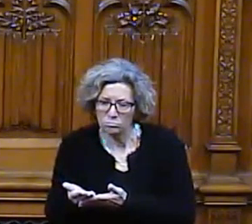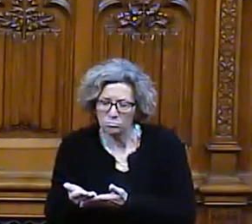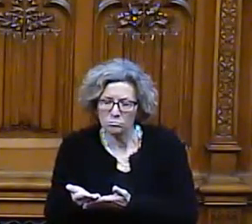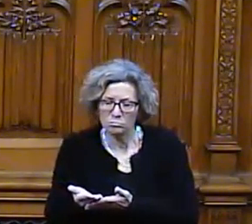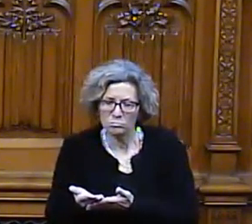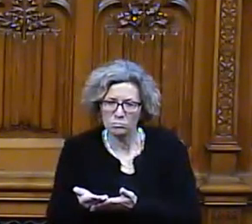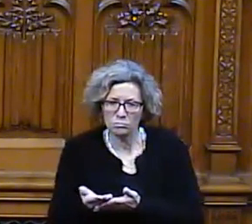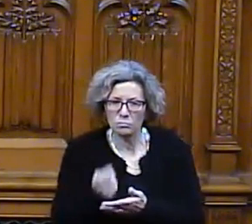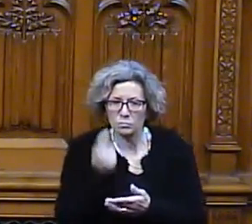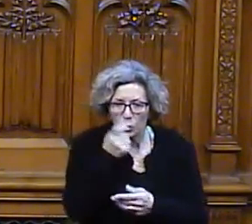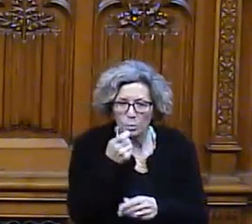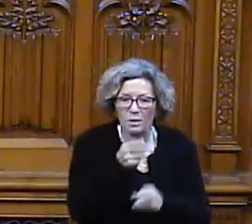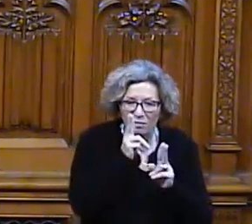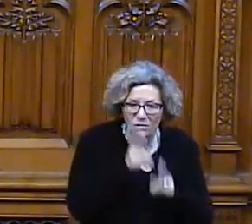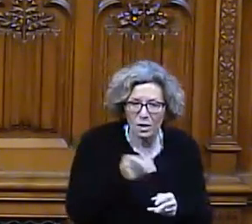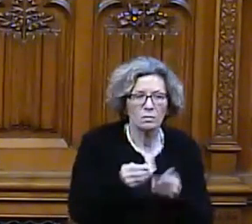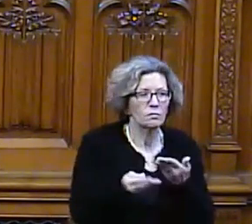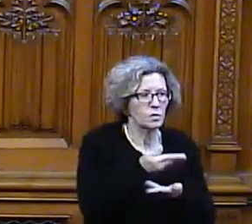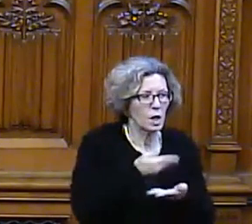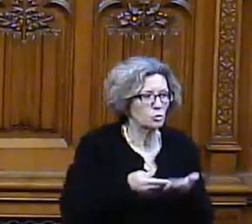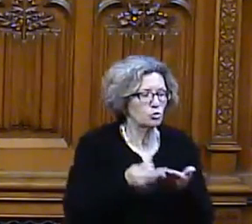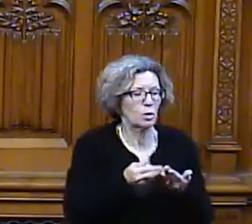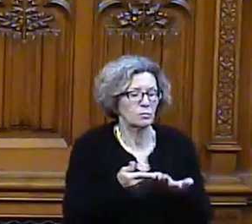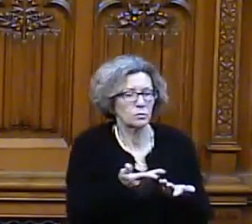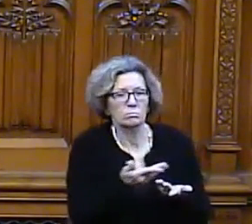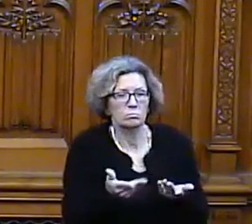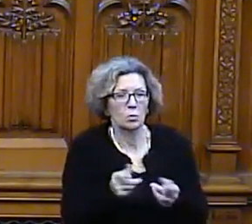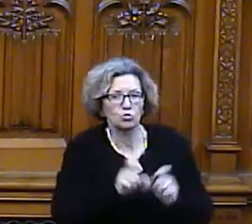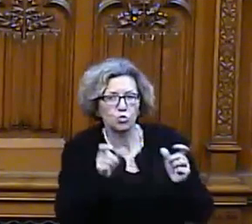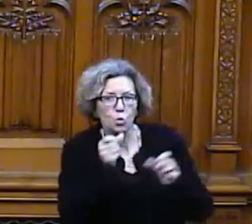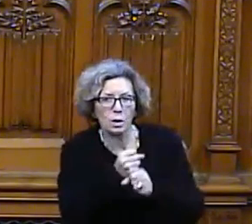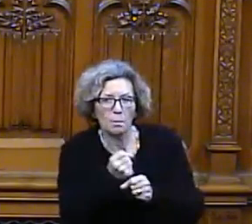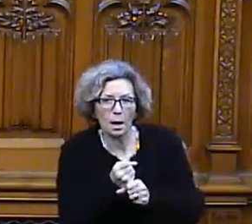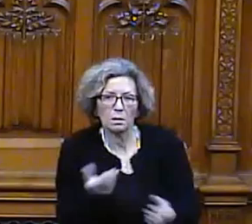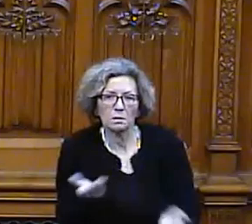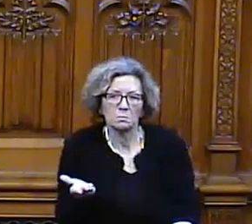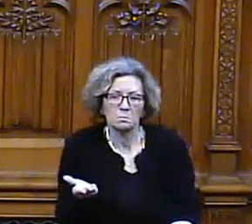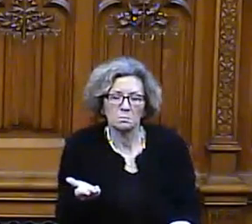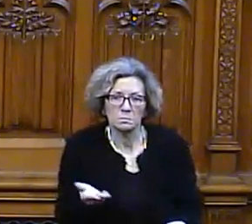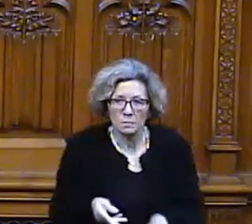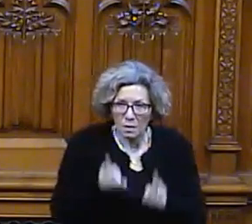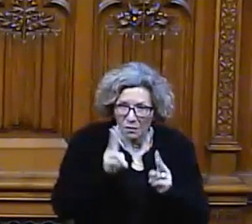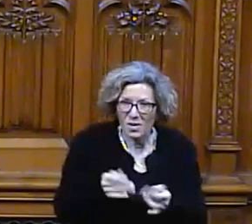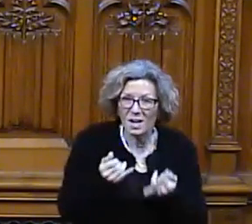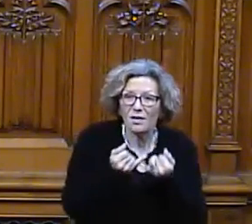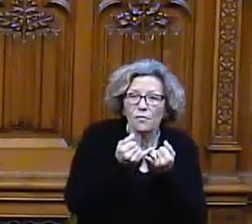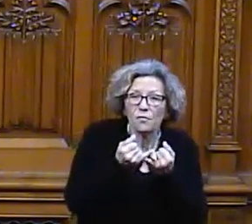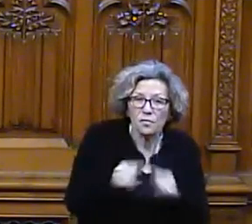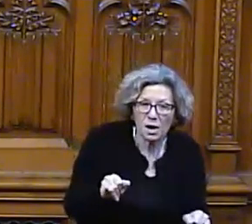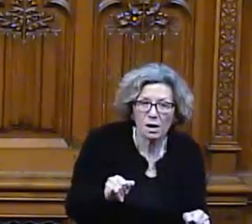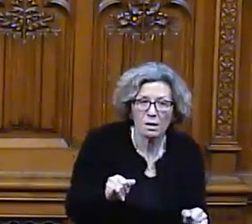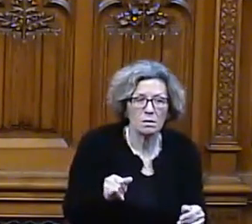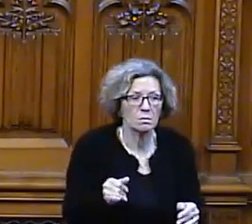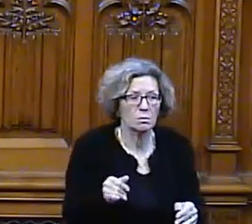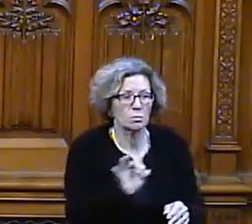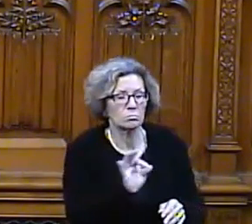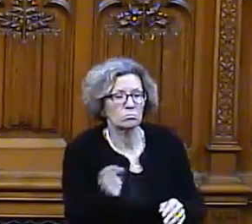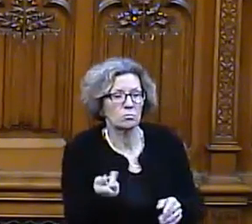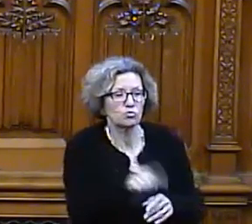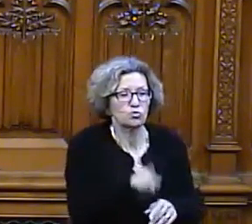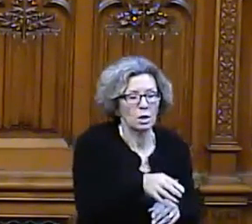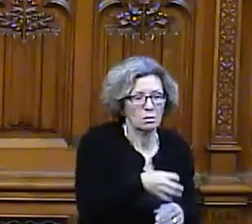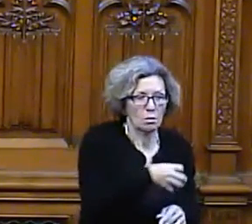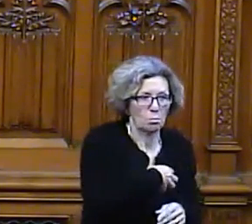Kümmert man sich wirklich um die Wirtschaft statt um Schulden machen? Geht es wirklich um Freiheit statt um